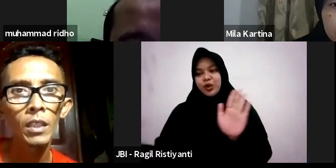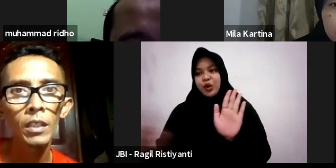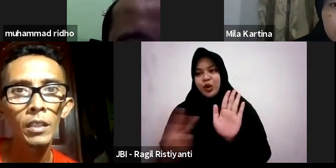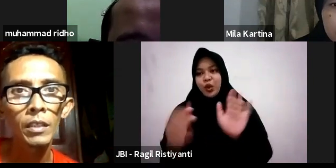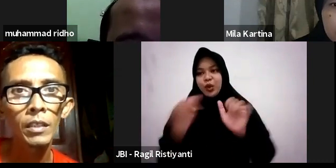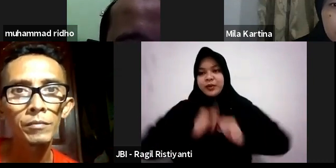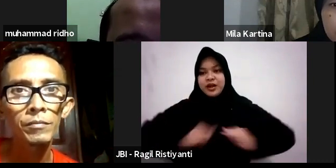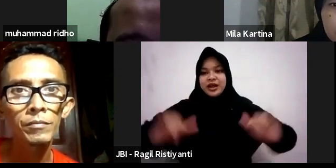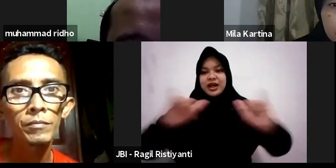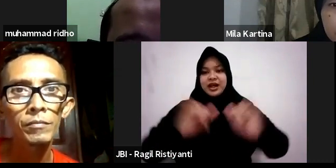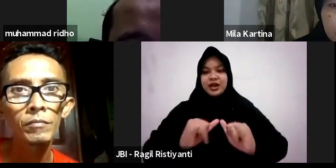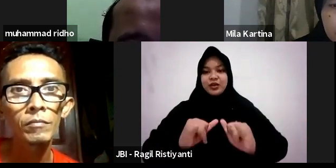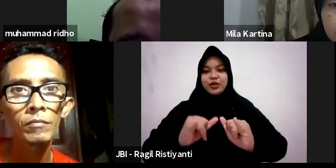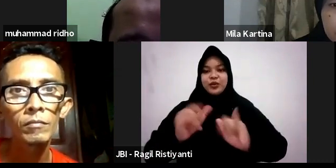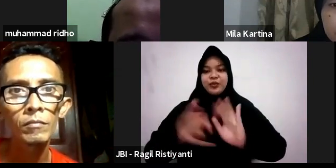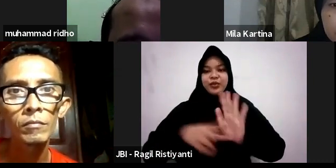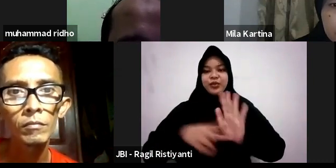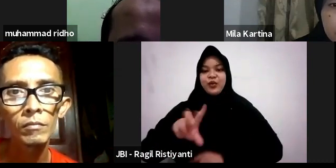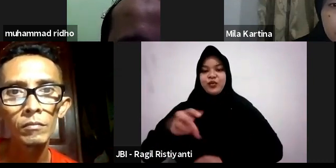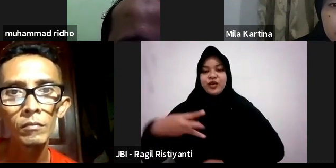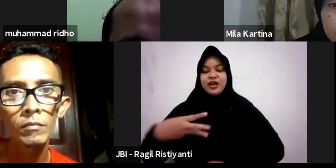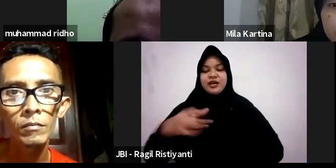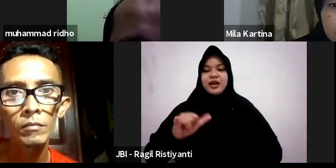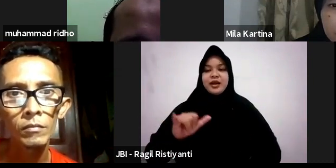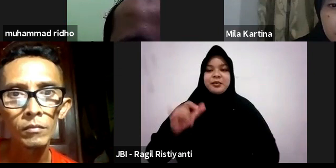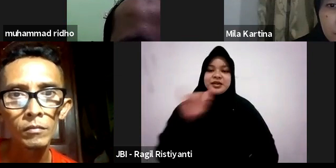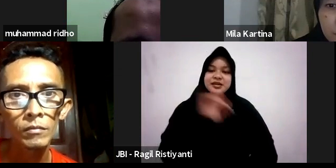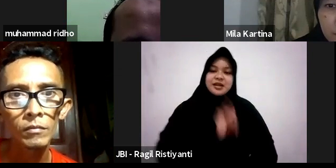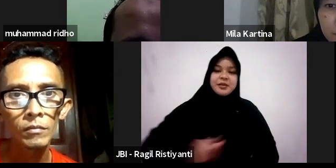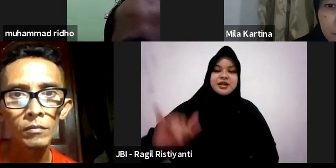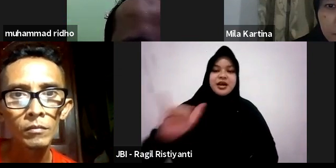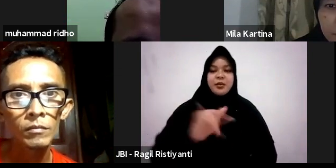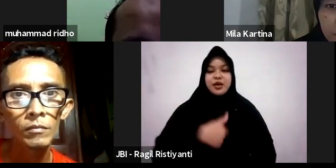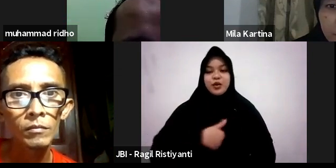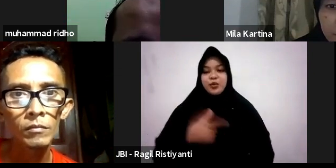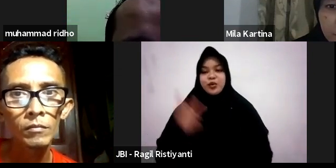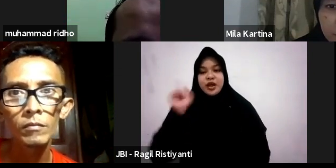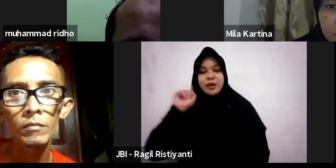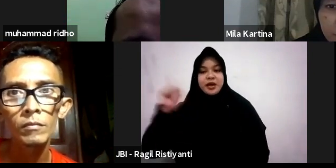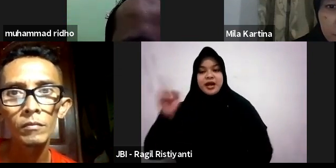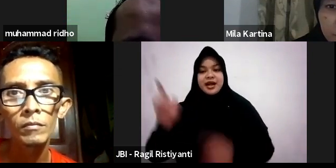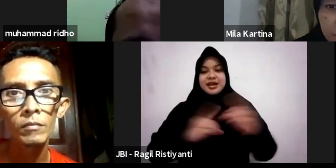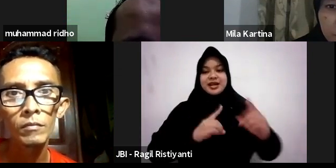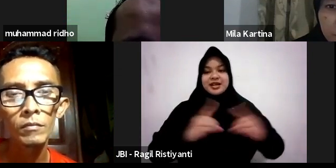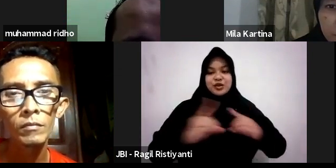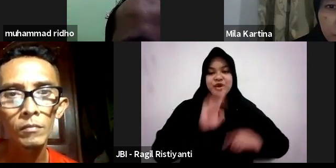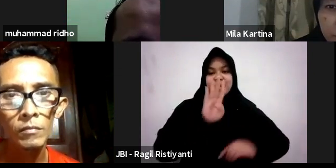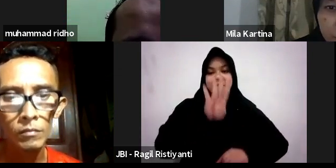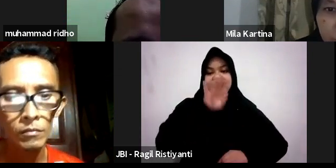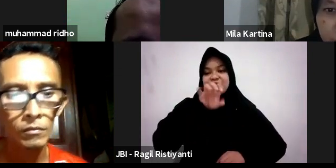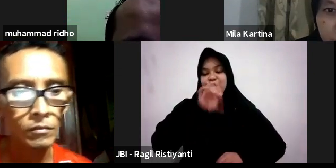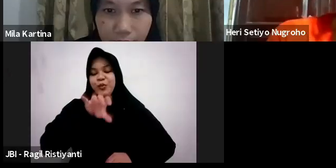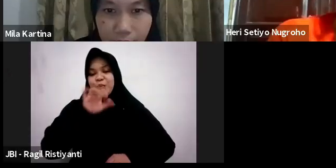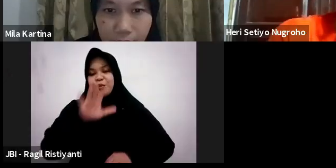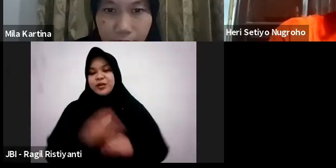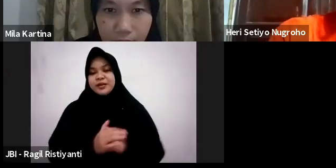nobar bersama-sama kemudian kita akan mendengarkan diskusi ada empat narasumber di tengah-tengah kita saat ini luar